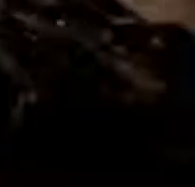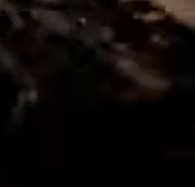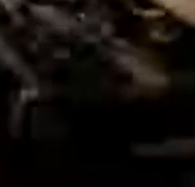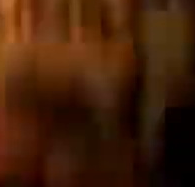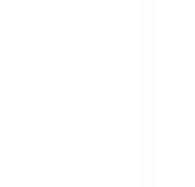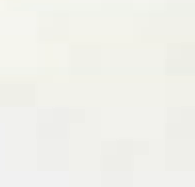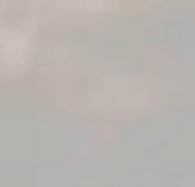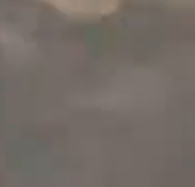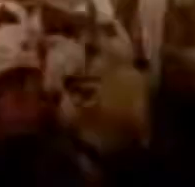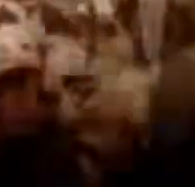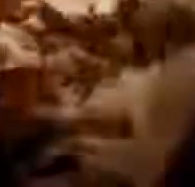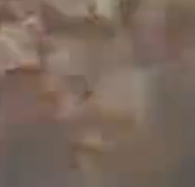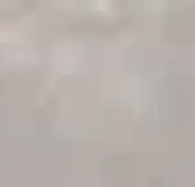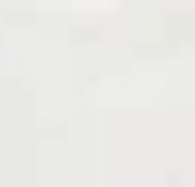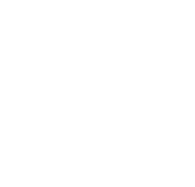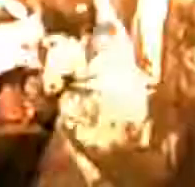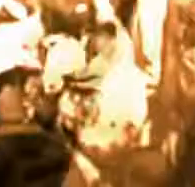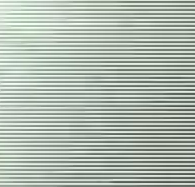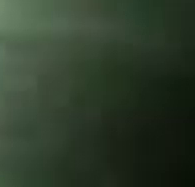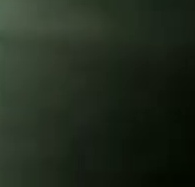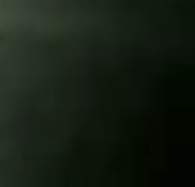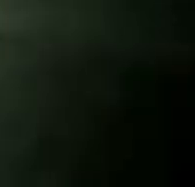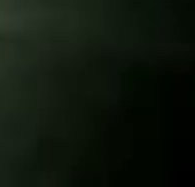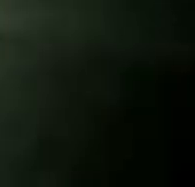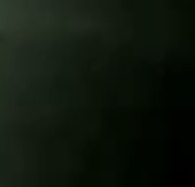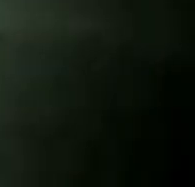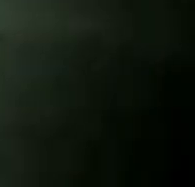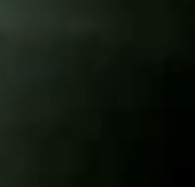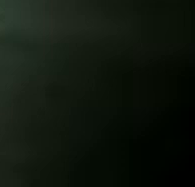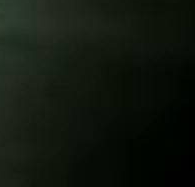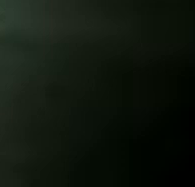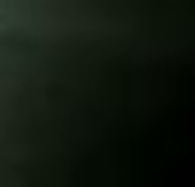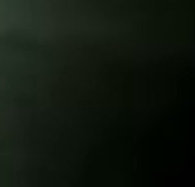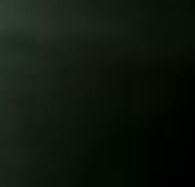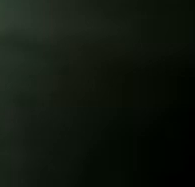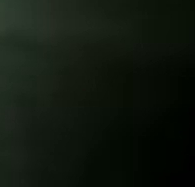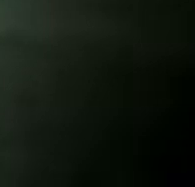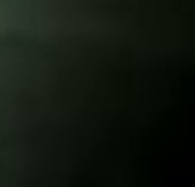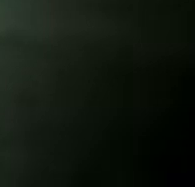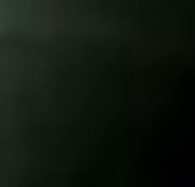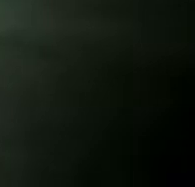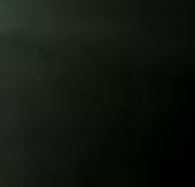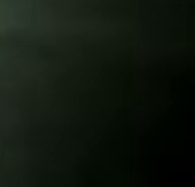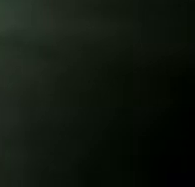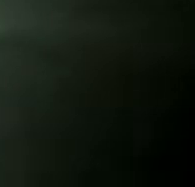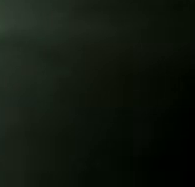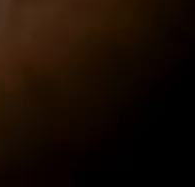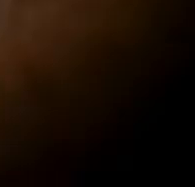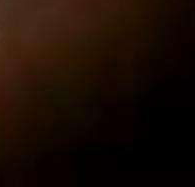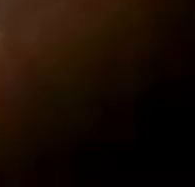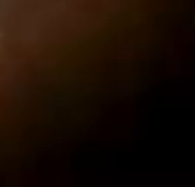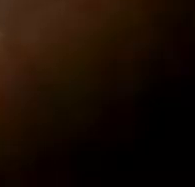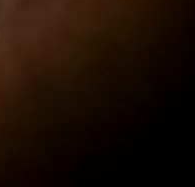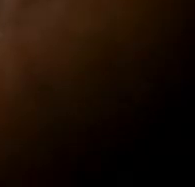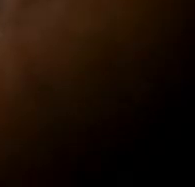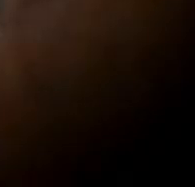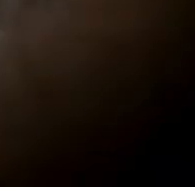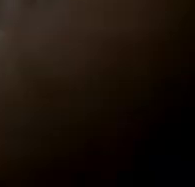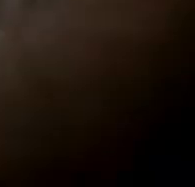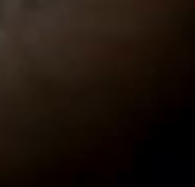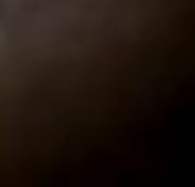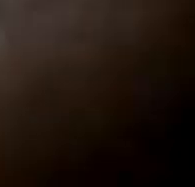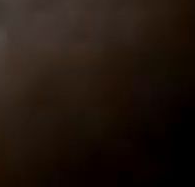huu. Swali kubwa ni hili, ni lini tutafutwa machozi? Sikia rafiki,